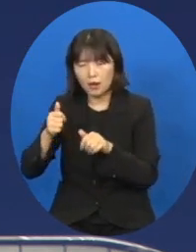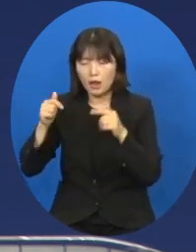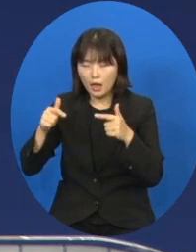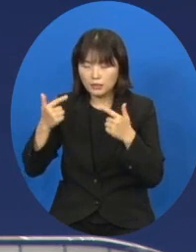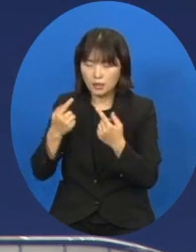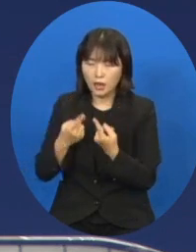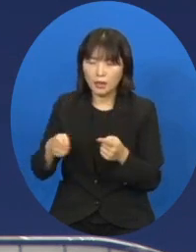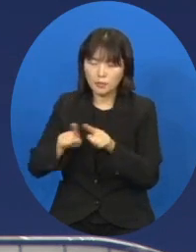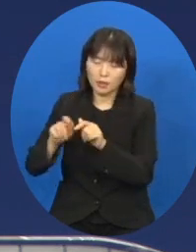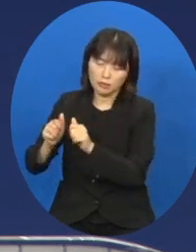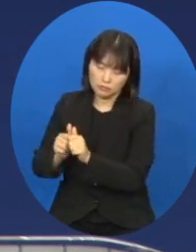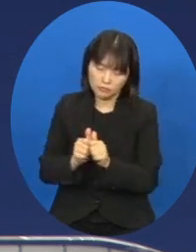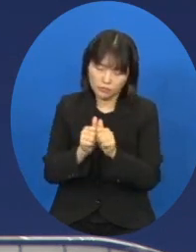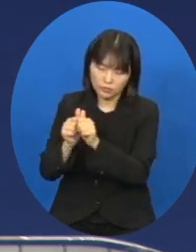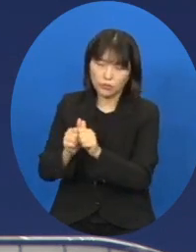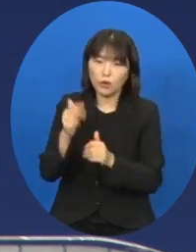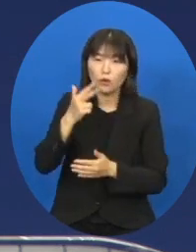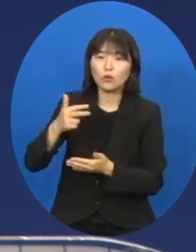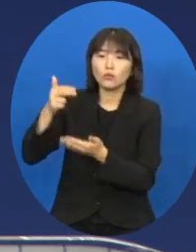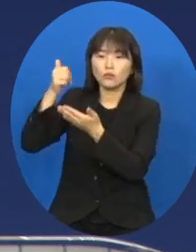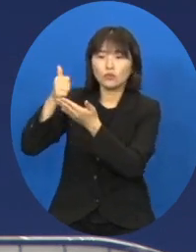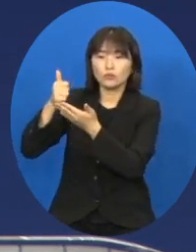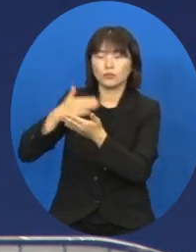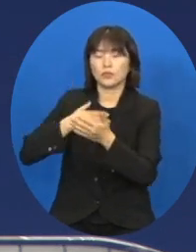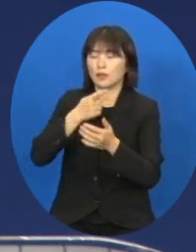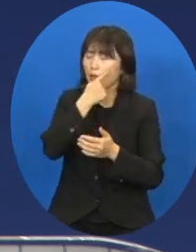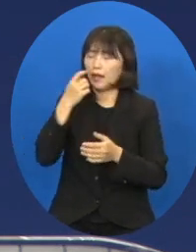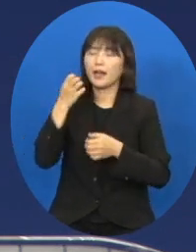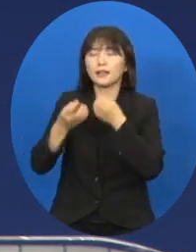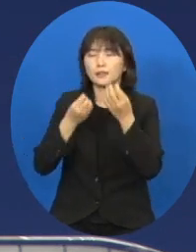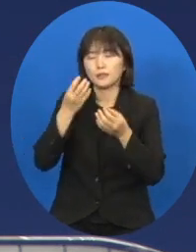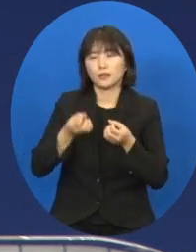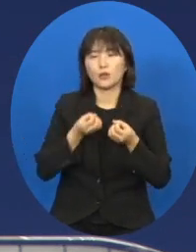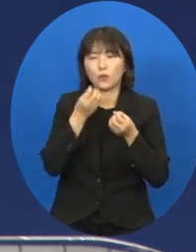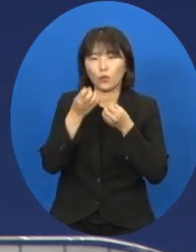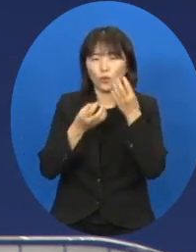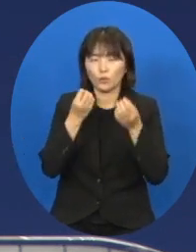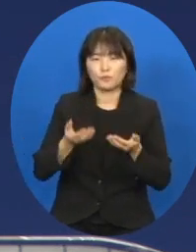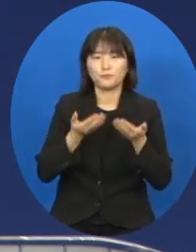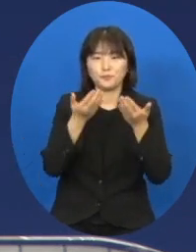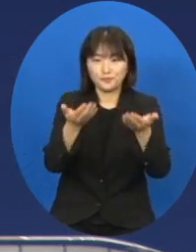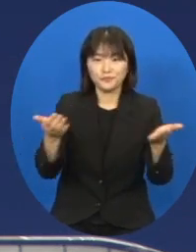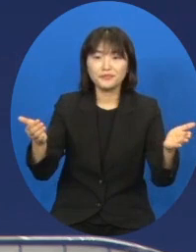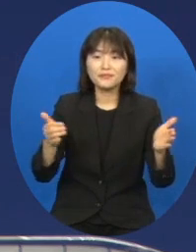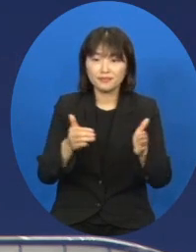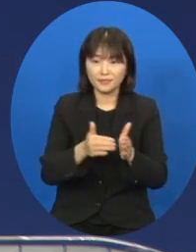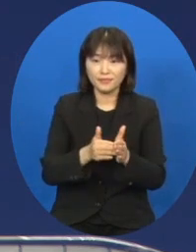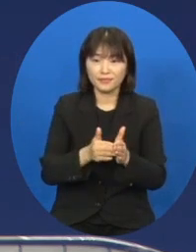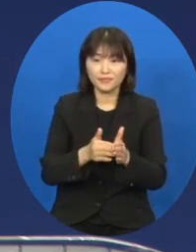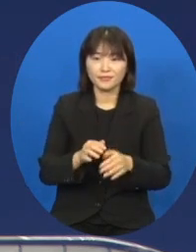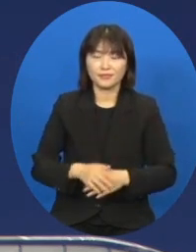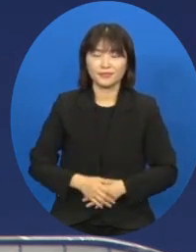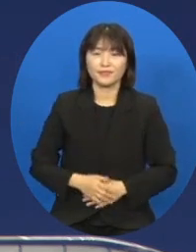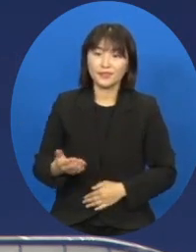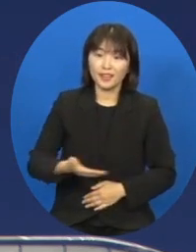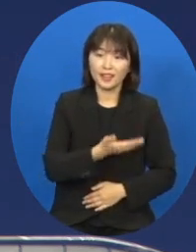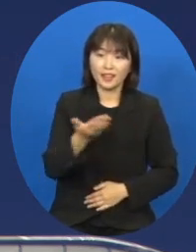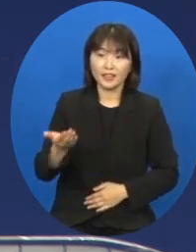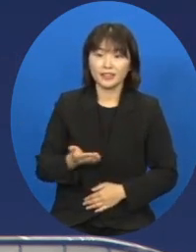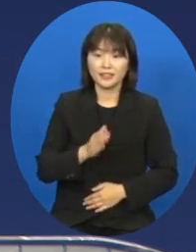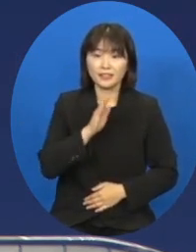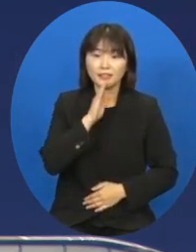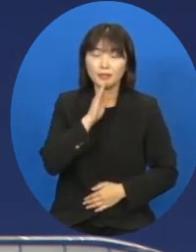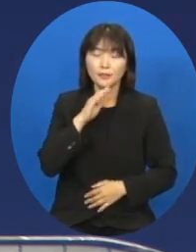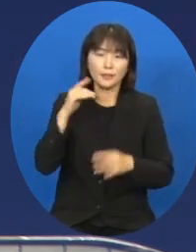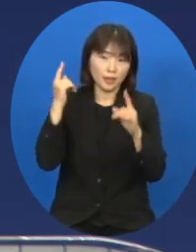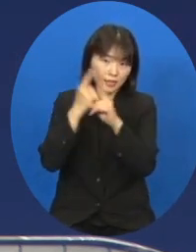주시는 주님이 저의 간증입니다. 그렇게 고백을 했어요. 여러분, 정말